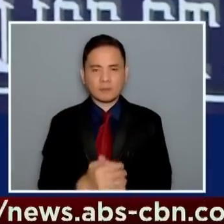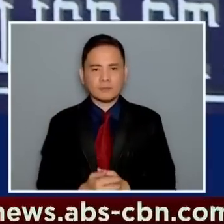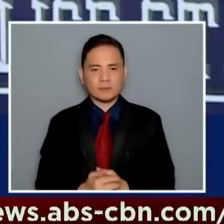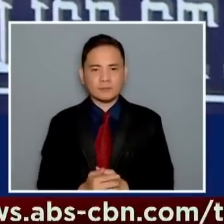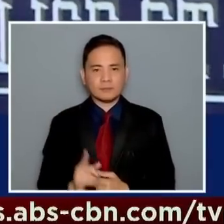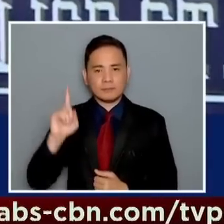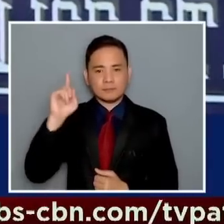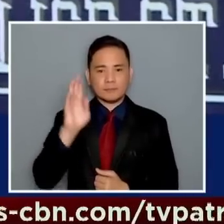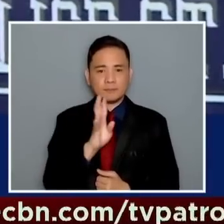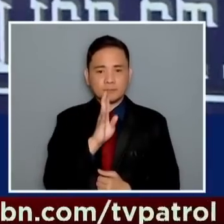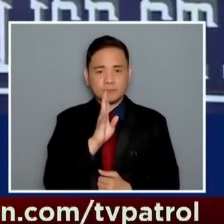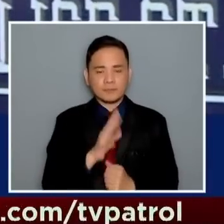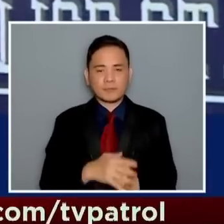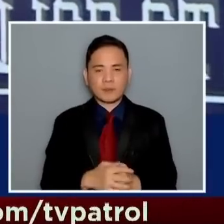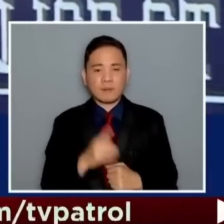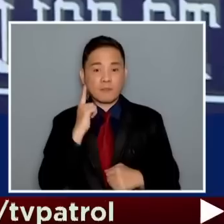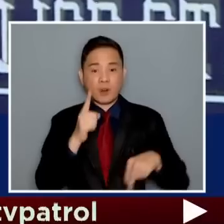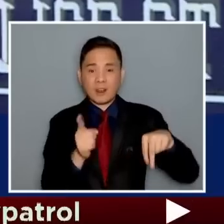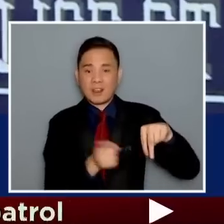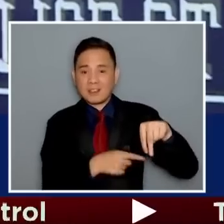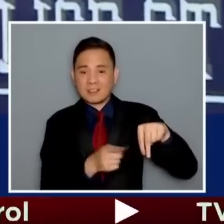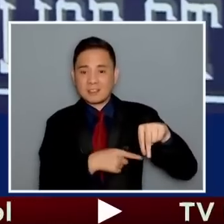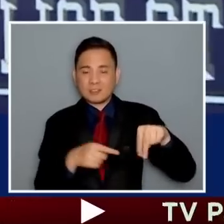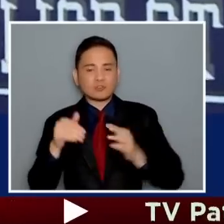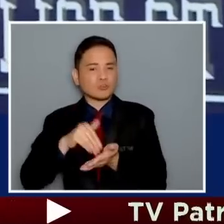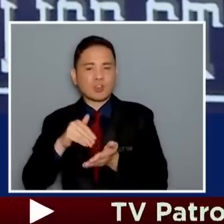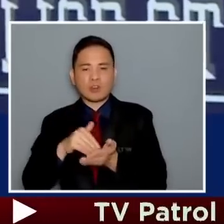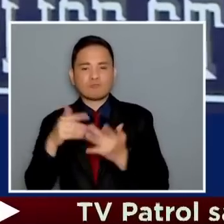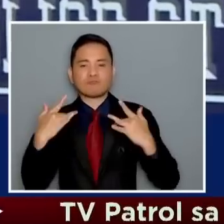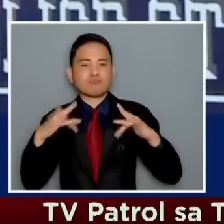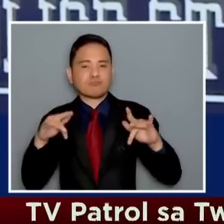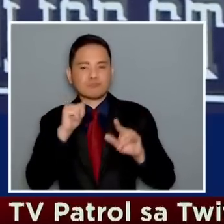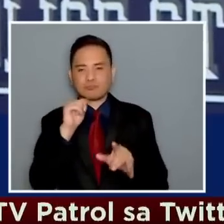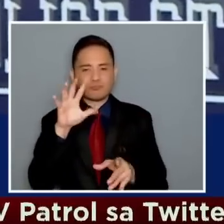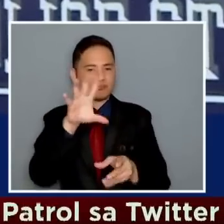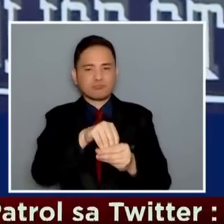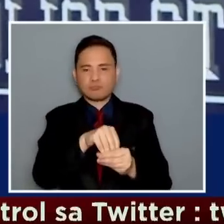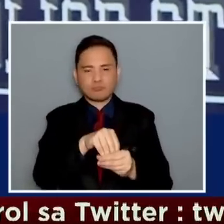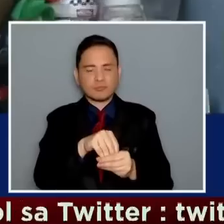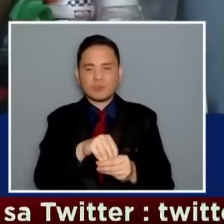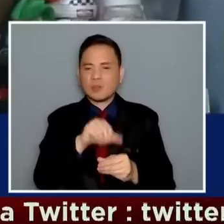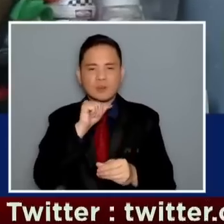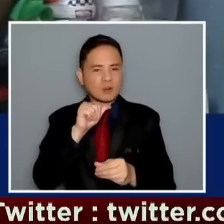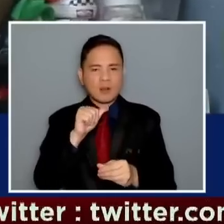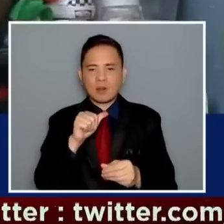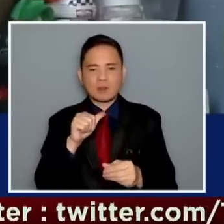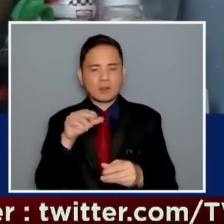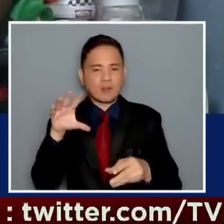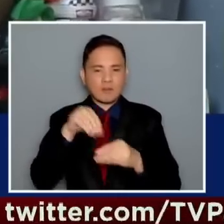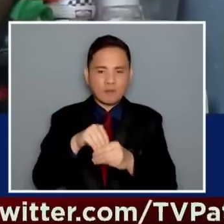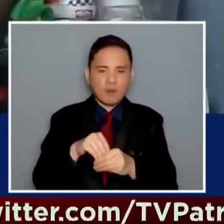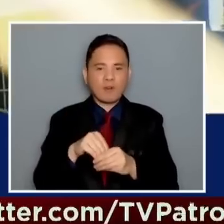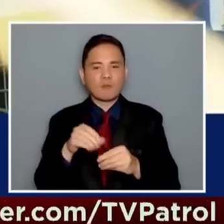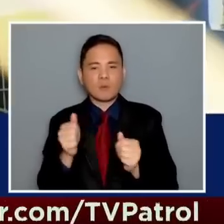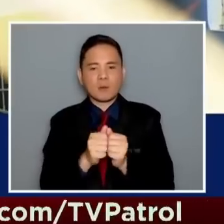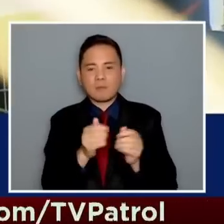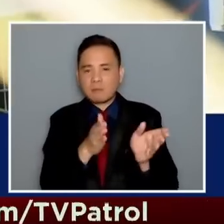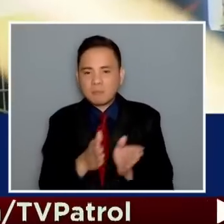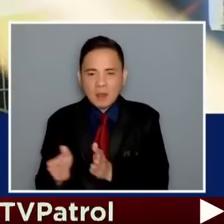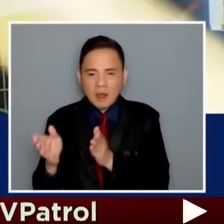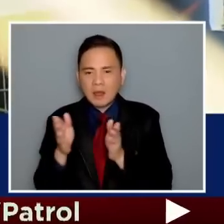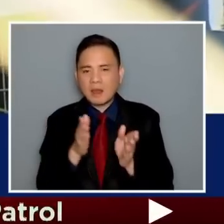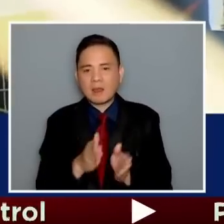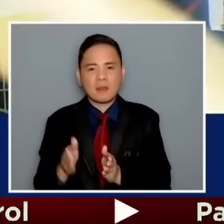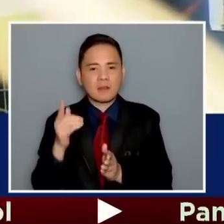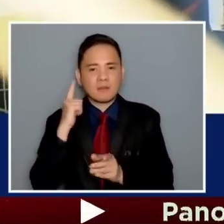sigurado ako wala naman siyang kinalaman dun sa hazing incident. He is not part of the planning na magkakaroon ng